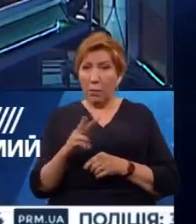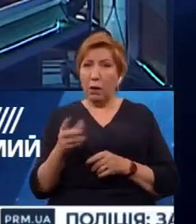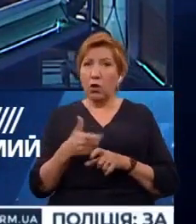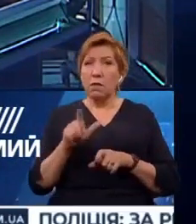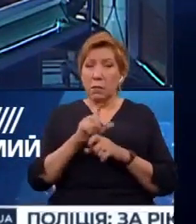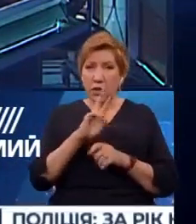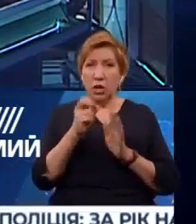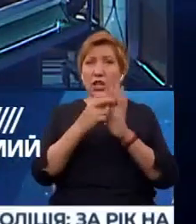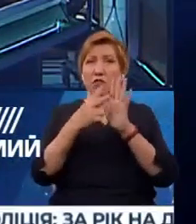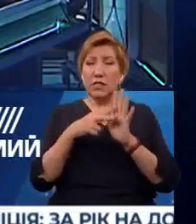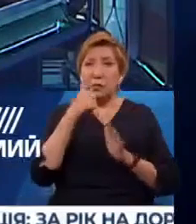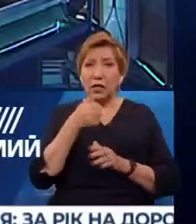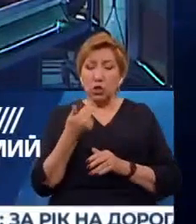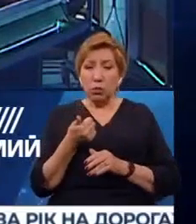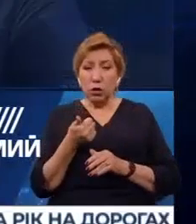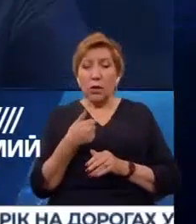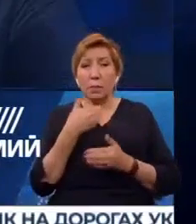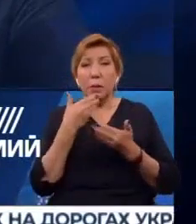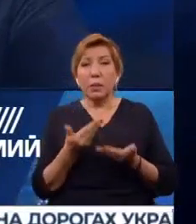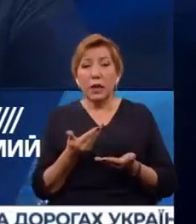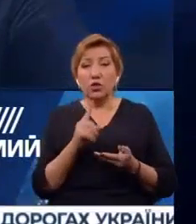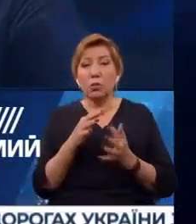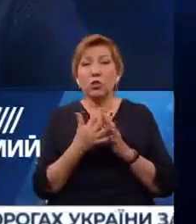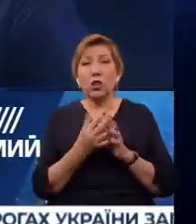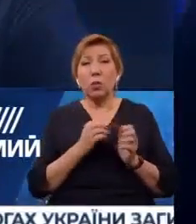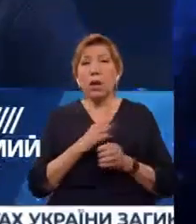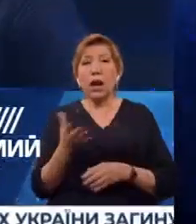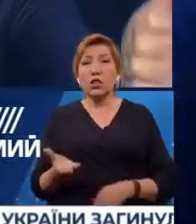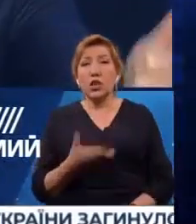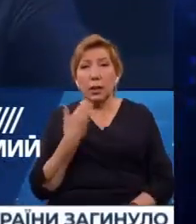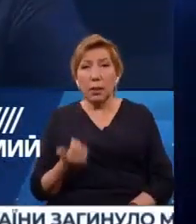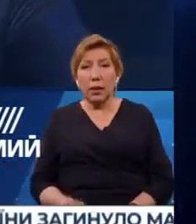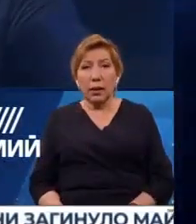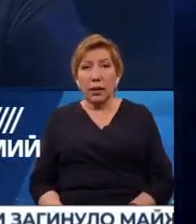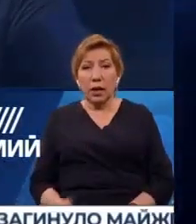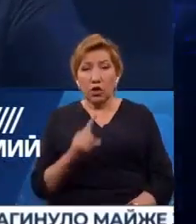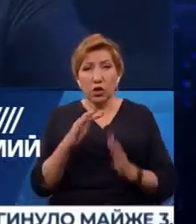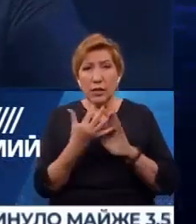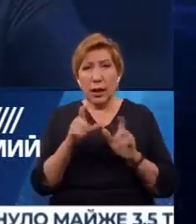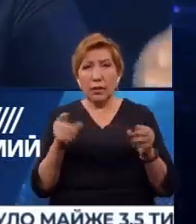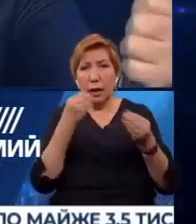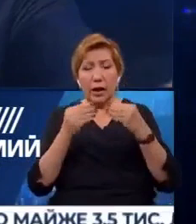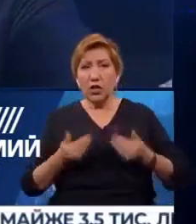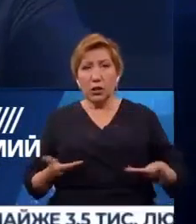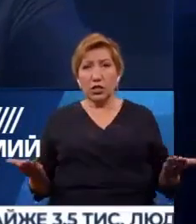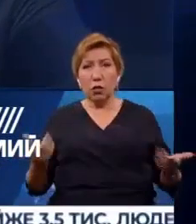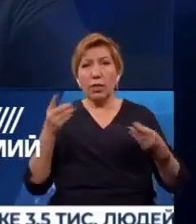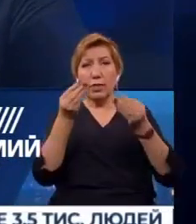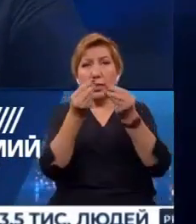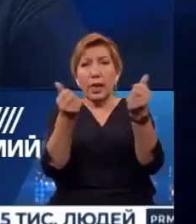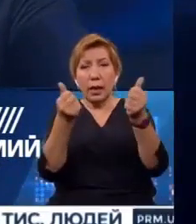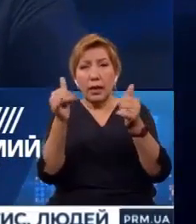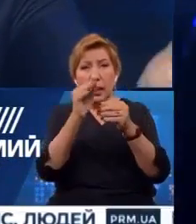більше, ніж у 18-му році. Я питаю, чому село багатше не стало? Чому селяни краще жити не стали? Де дівається